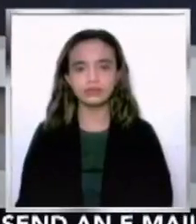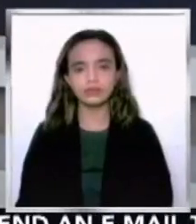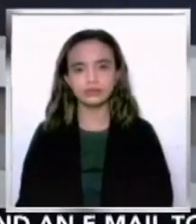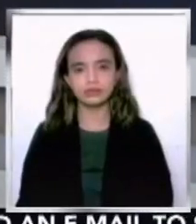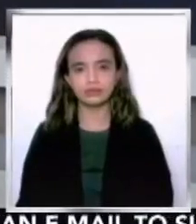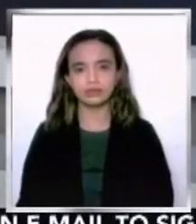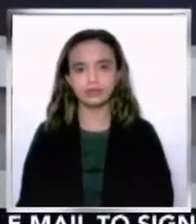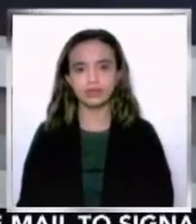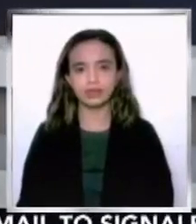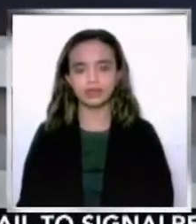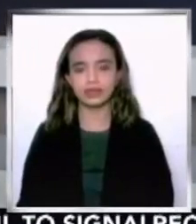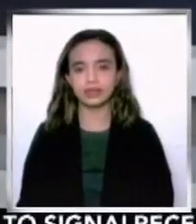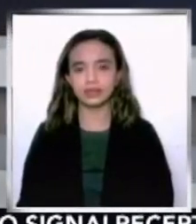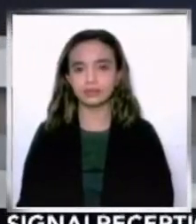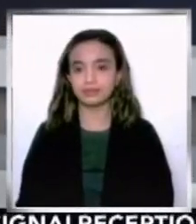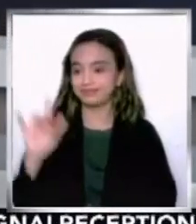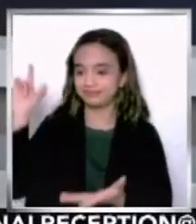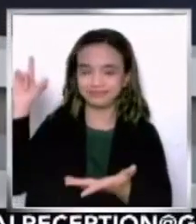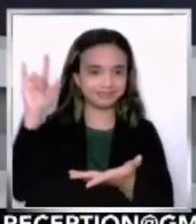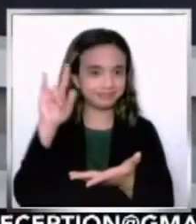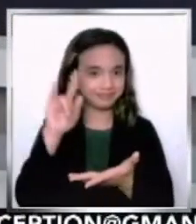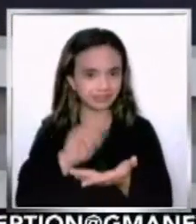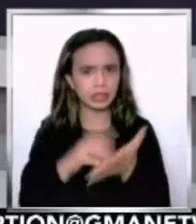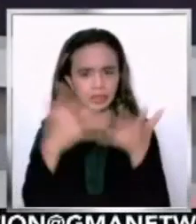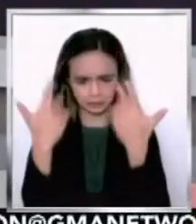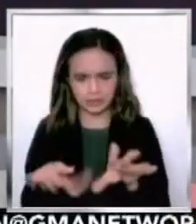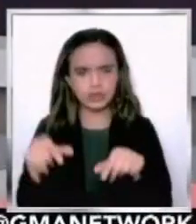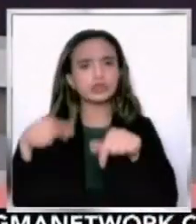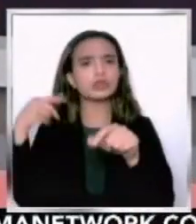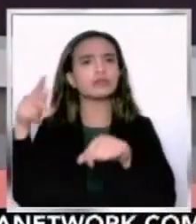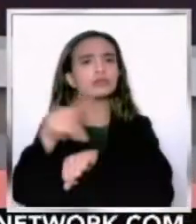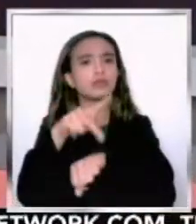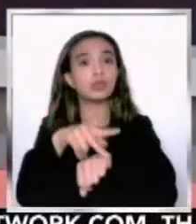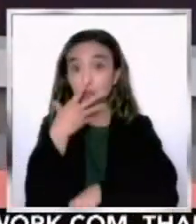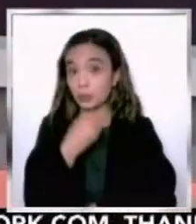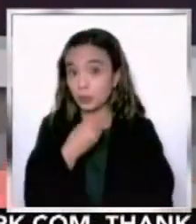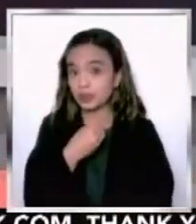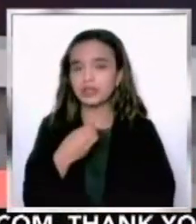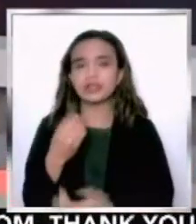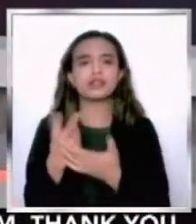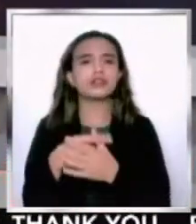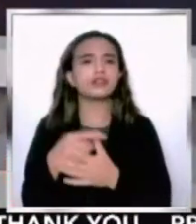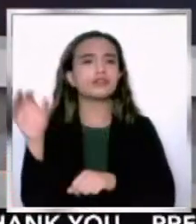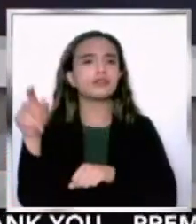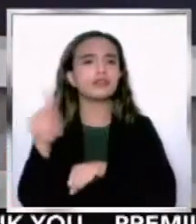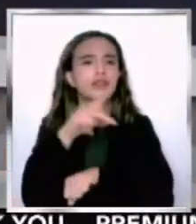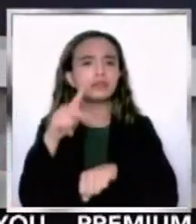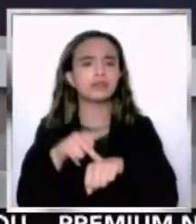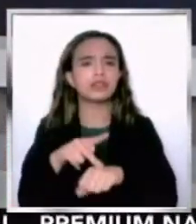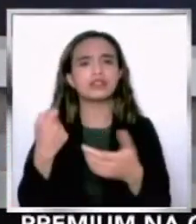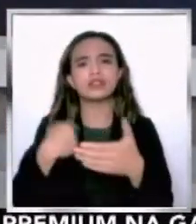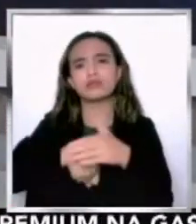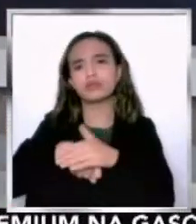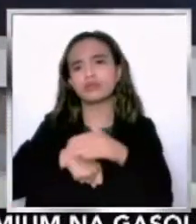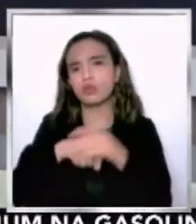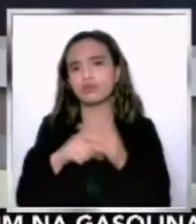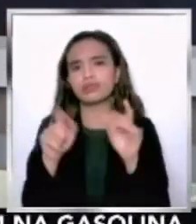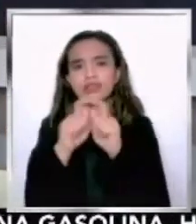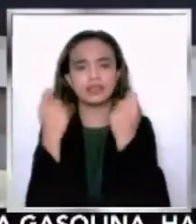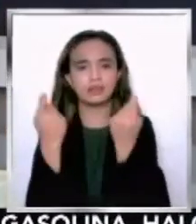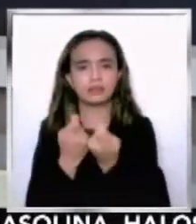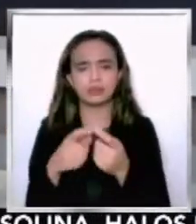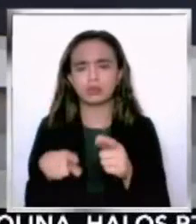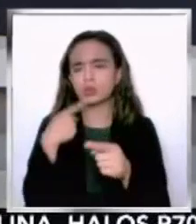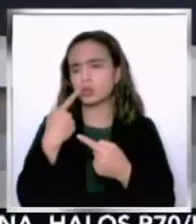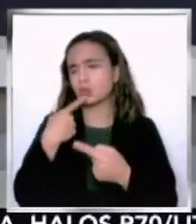nakabalik na sa bansang Philippine Women's Football Team matapos ang makasaysayang tagumpay na nagpasok sa kanila